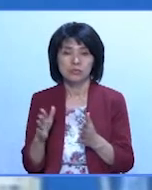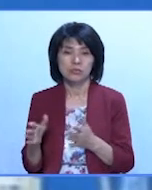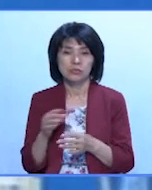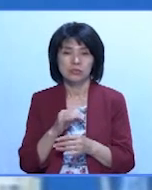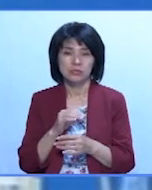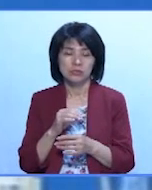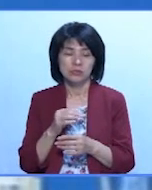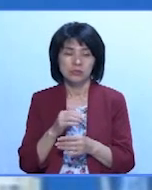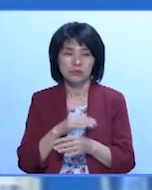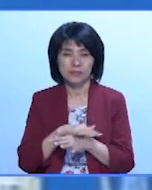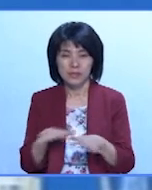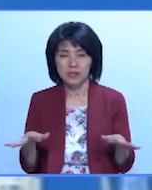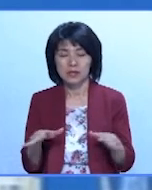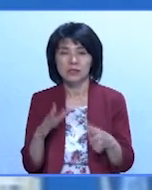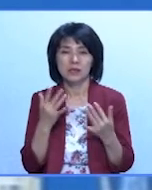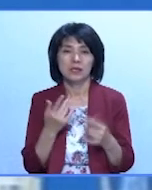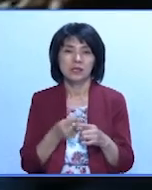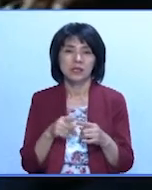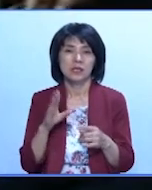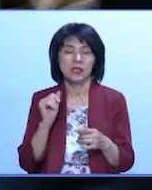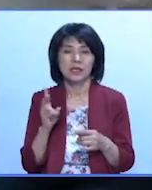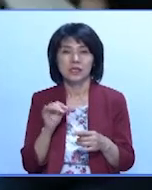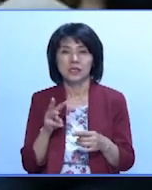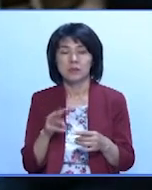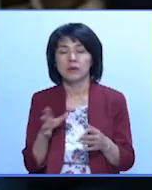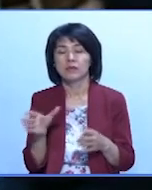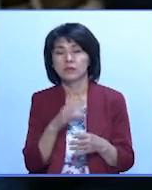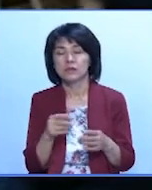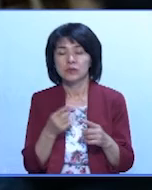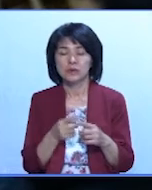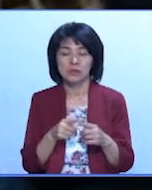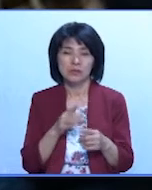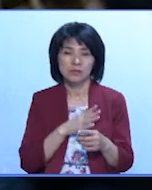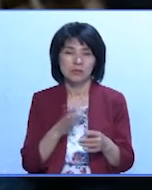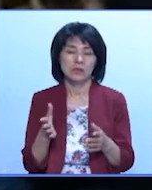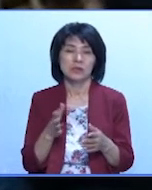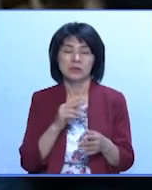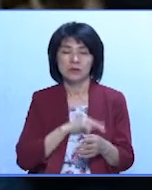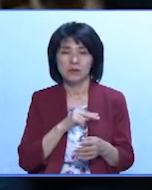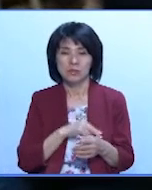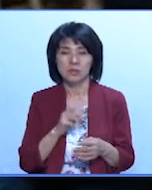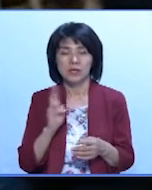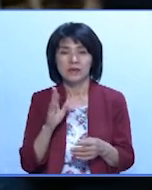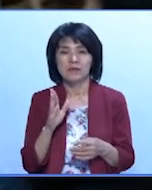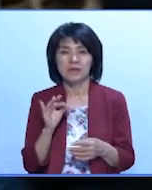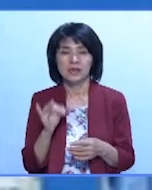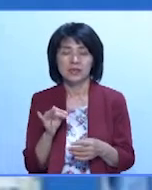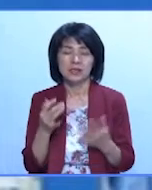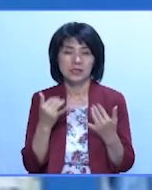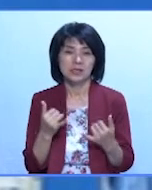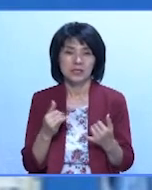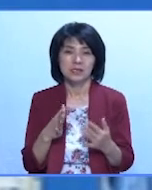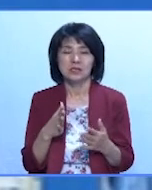Аймақта арнайы штаб құрылып, барлық деңгейдегі әкімқаралар, басқарма басшылары 24/7 тәртібінде жұмыс істейді. Коронавируспен күрес билік үшін